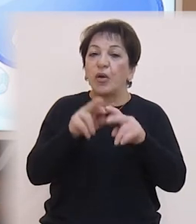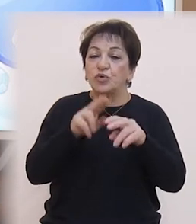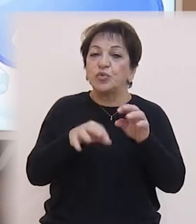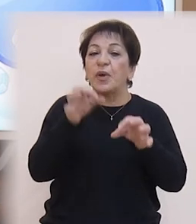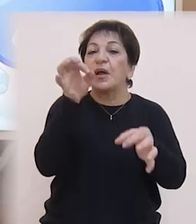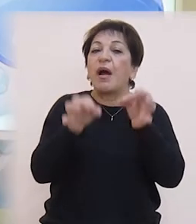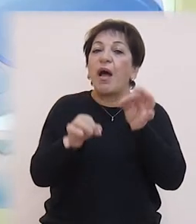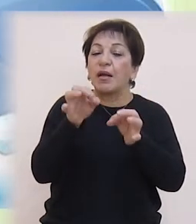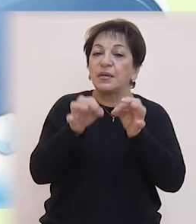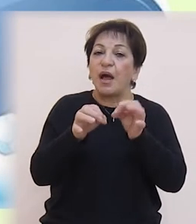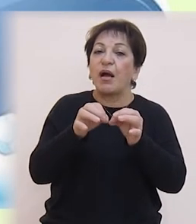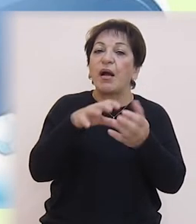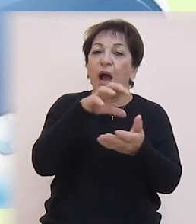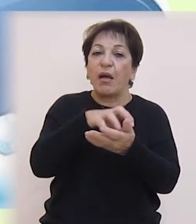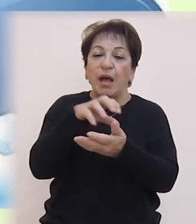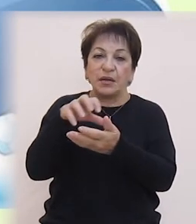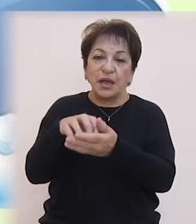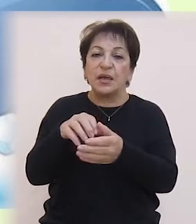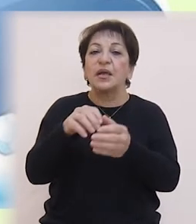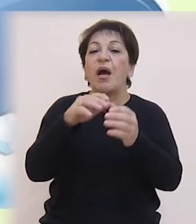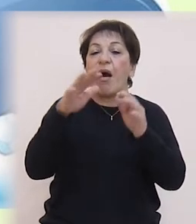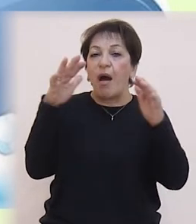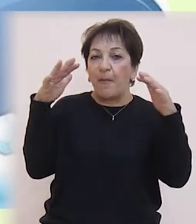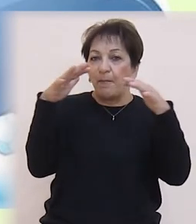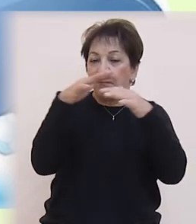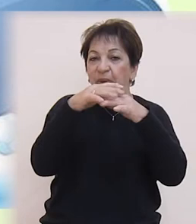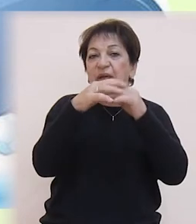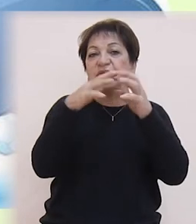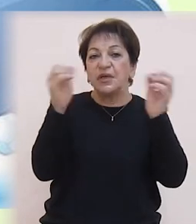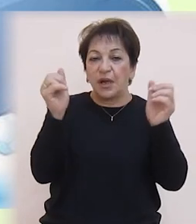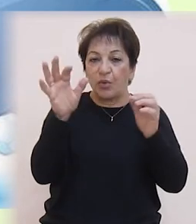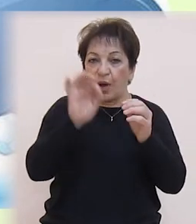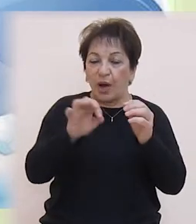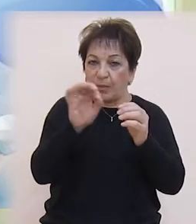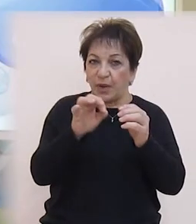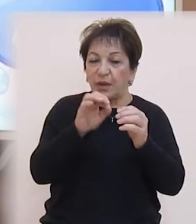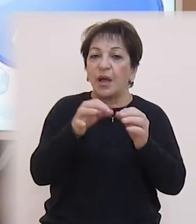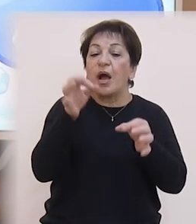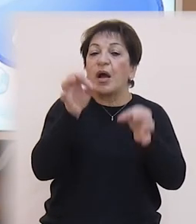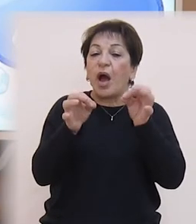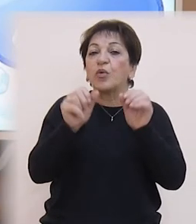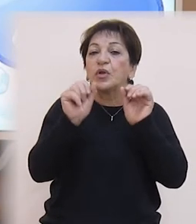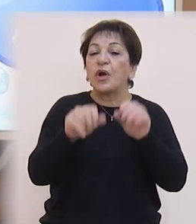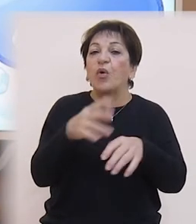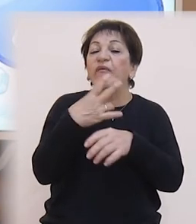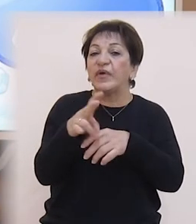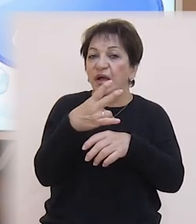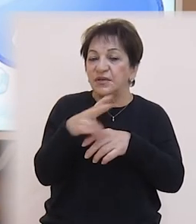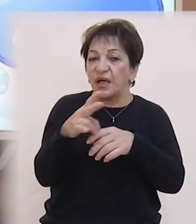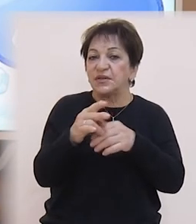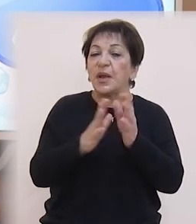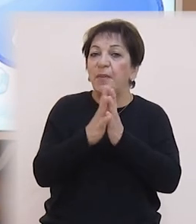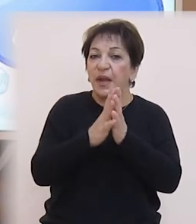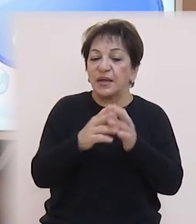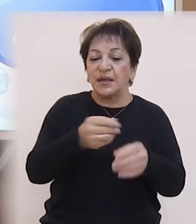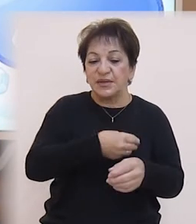են կարկտակայաններ, կարկտաբեր ամպերը ցրելու համար։ Ինչու՞, որովհետև կարկուտը մեծ վնաս կարող է հասցնել